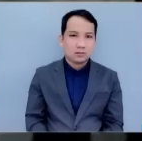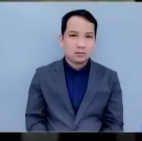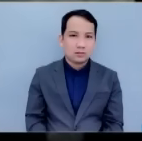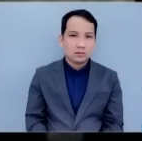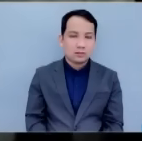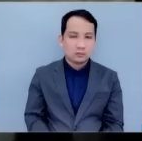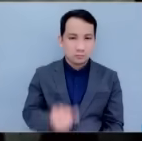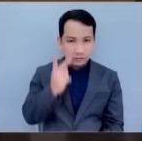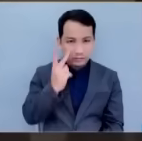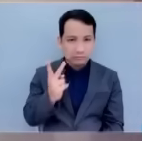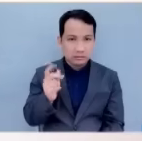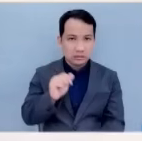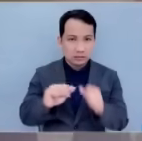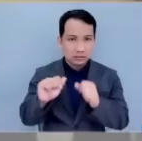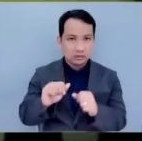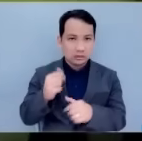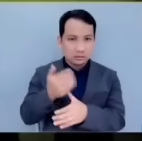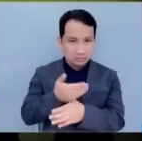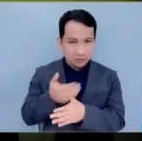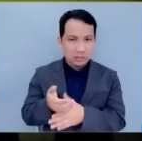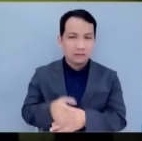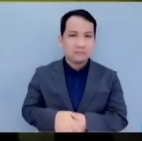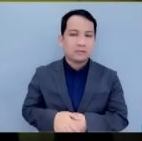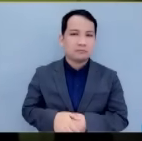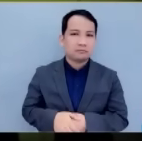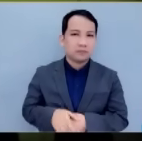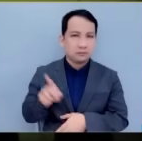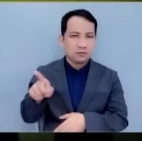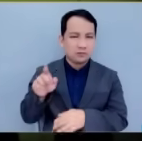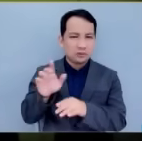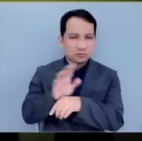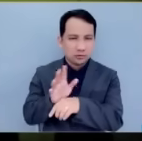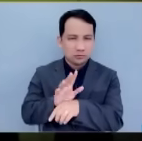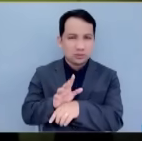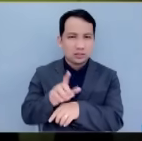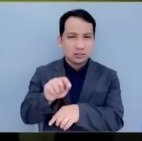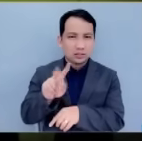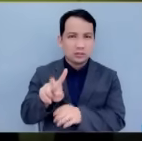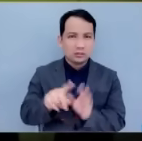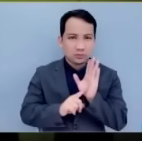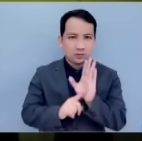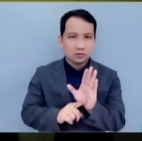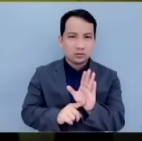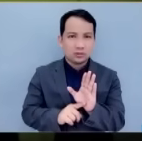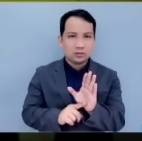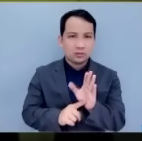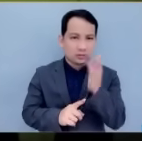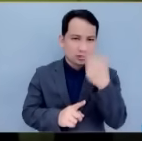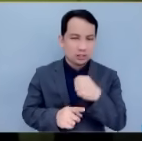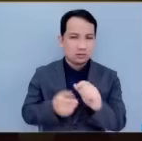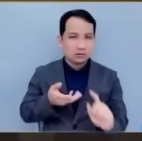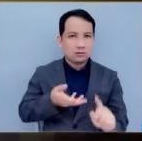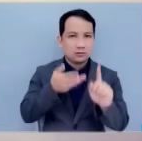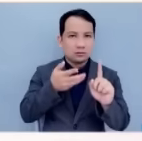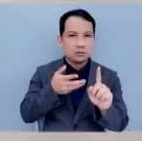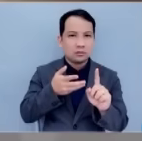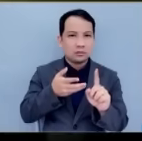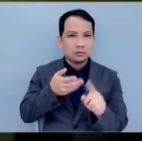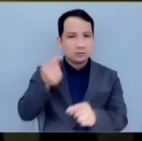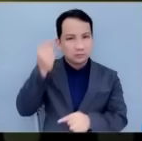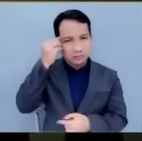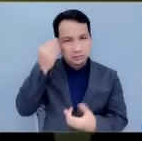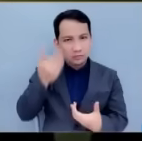kung hindi ang pahirapan kami. Kaya naman bawat pelikula at seryeng kanyang ginagawa, talagang tumatatak. Hindi